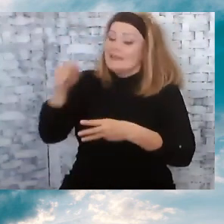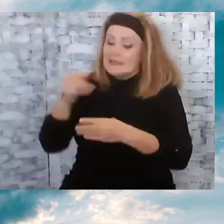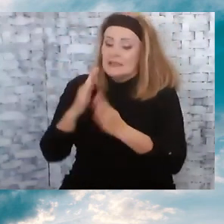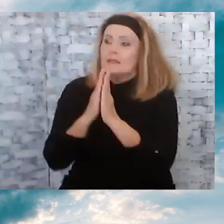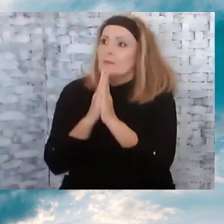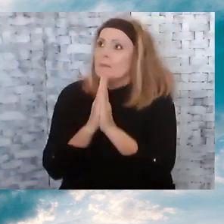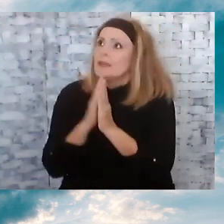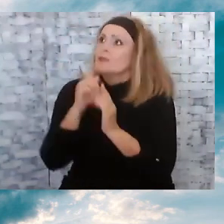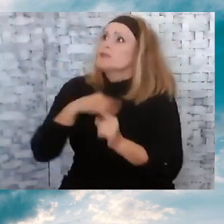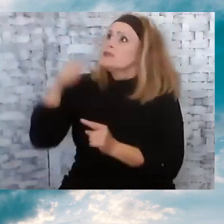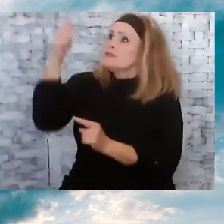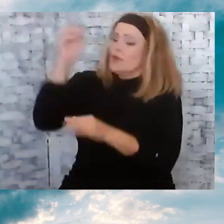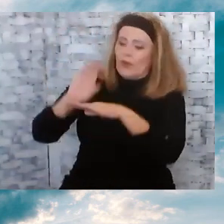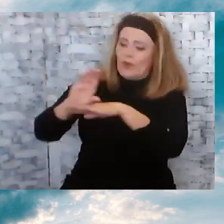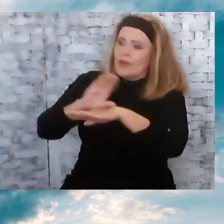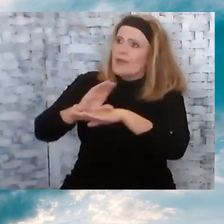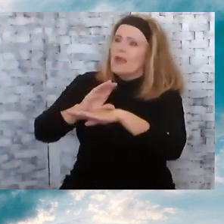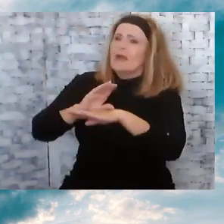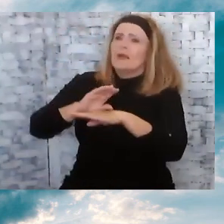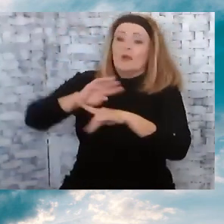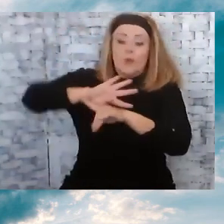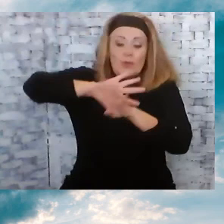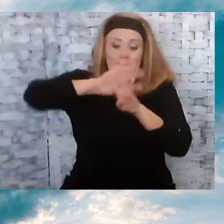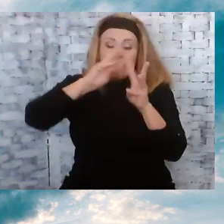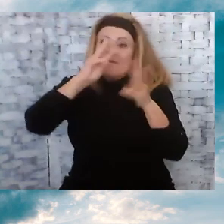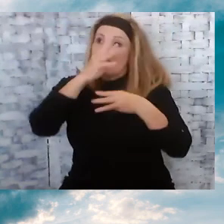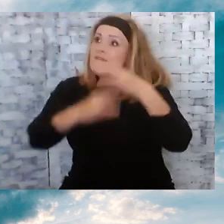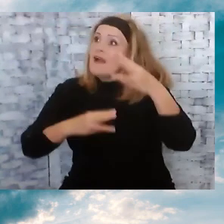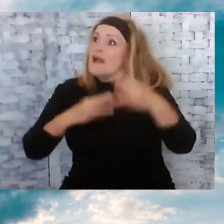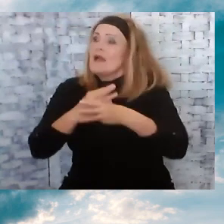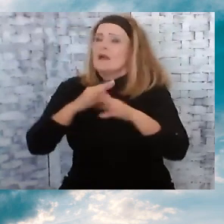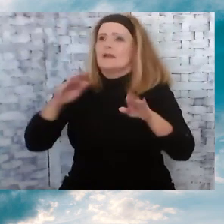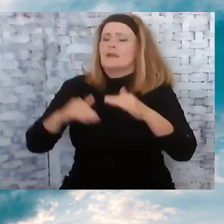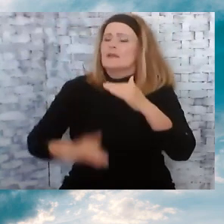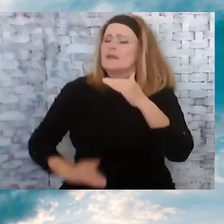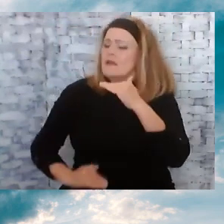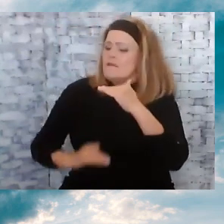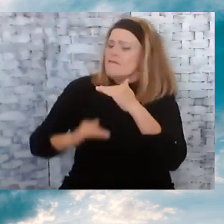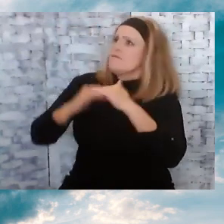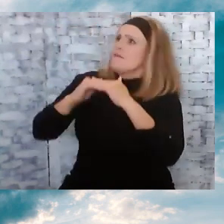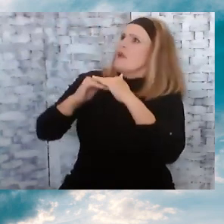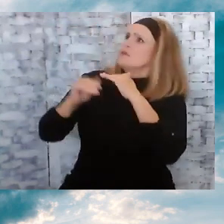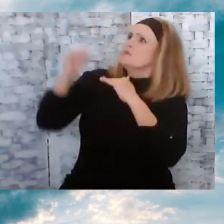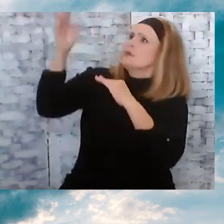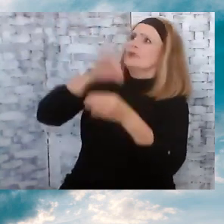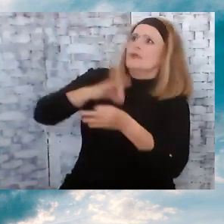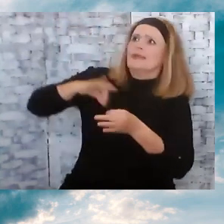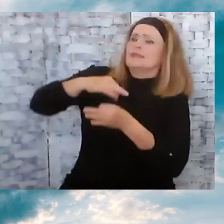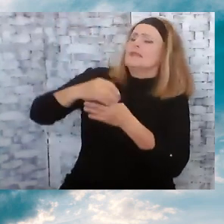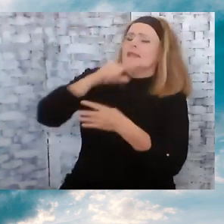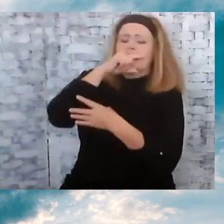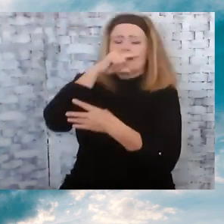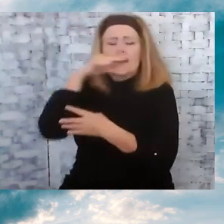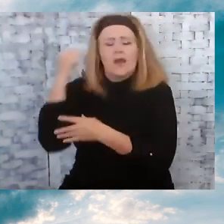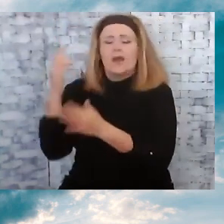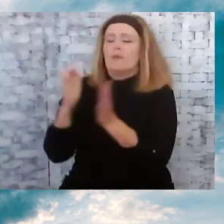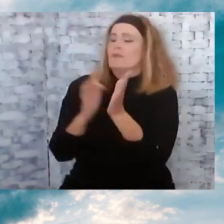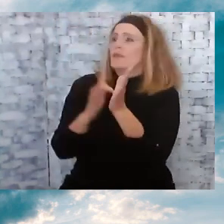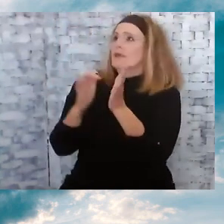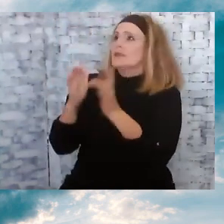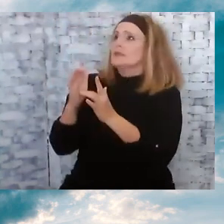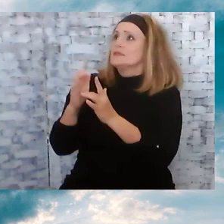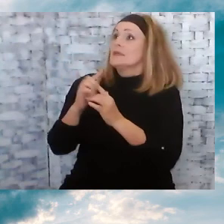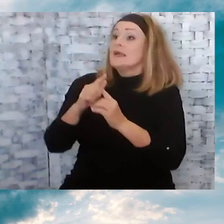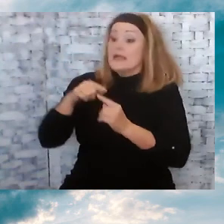En dit bid ons vir U hele kerk, reg oor hierdie wêreld, vul ons met U Gees in die naam van